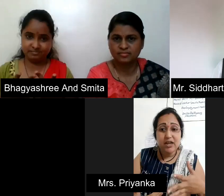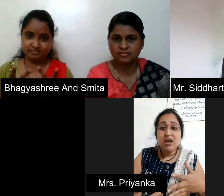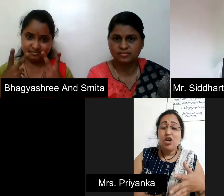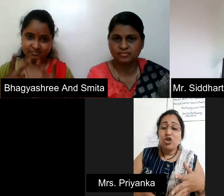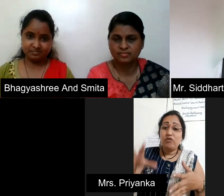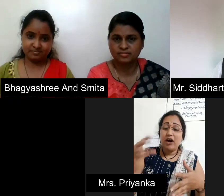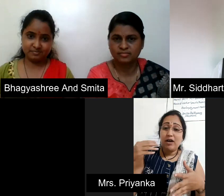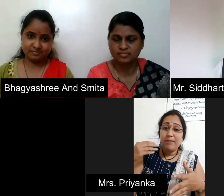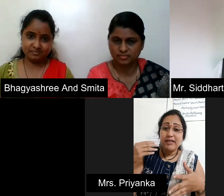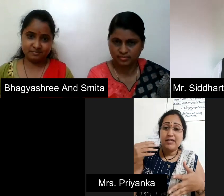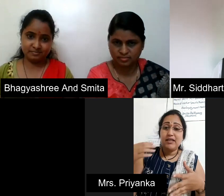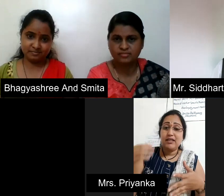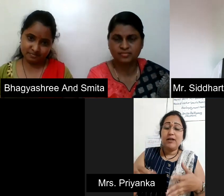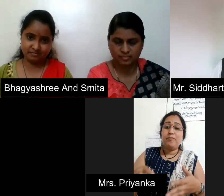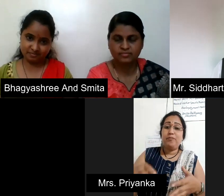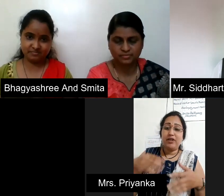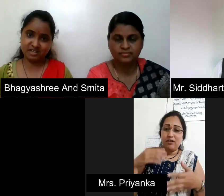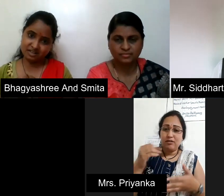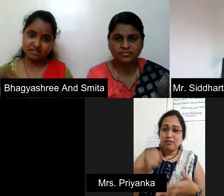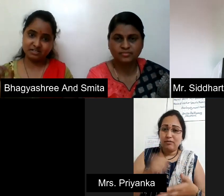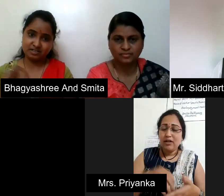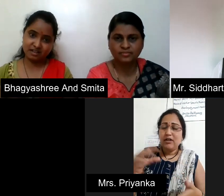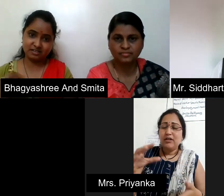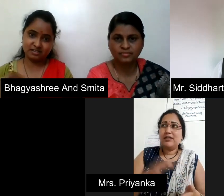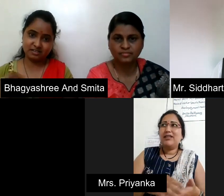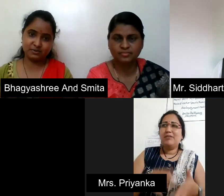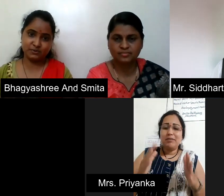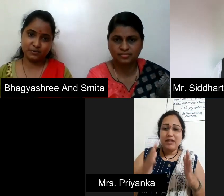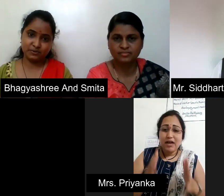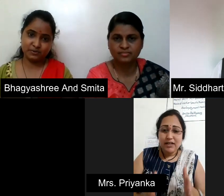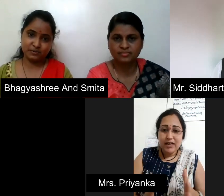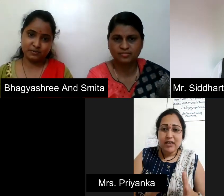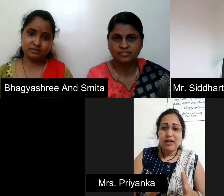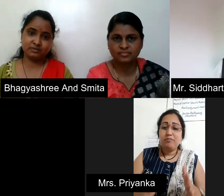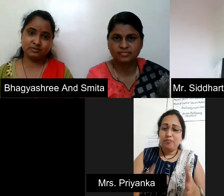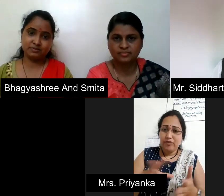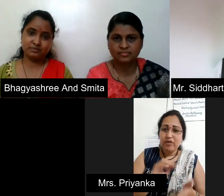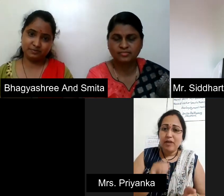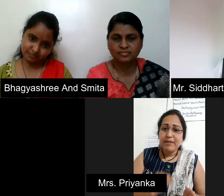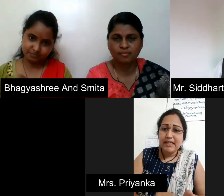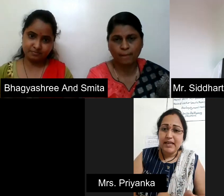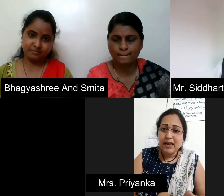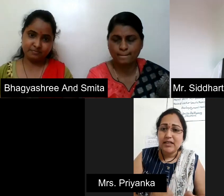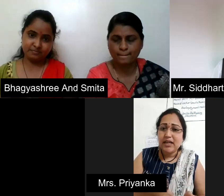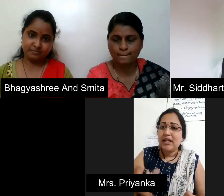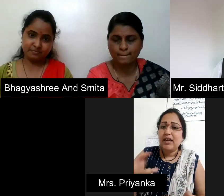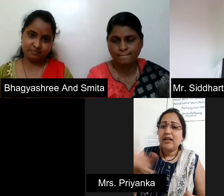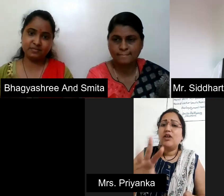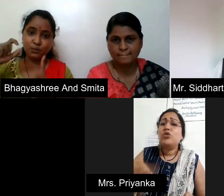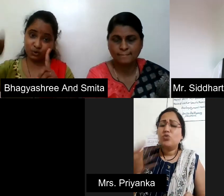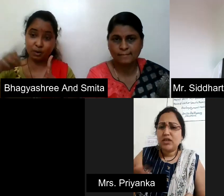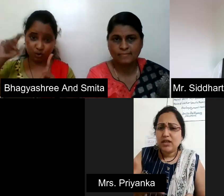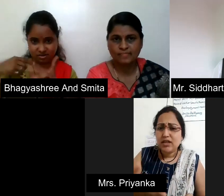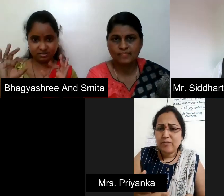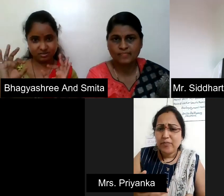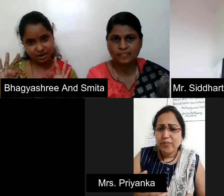जिस अपनी रुचि है तो वहां पे ज्यादा ज्यादा मतलब ध्यान दे के वहां पे सीखना चाहिए।